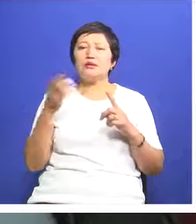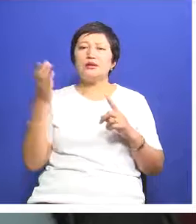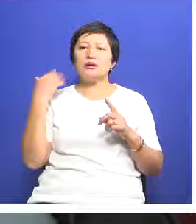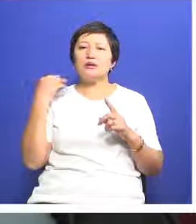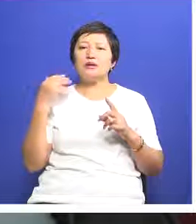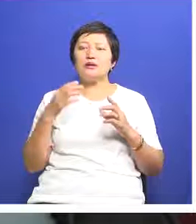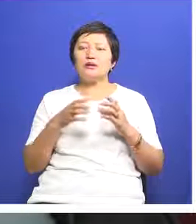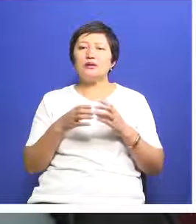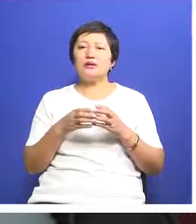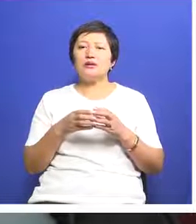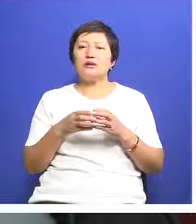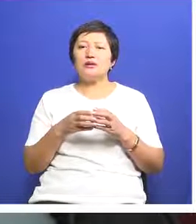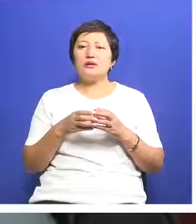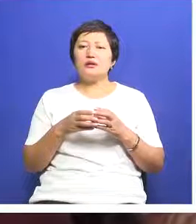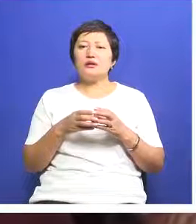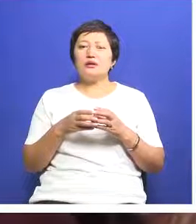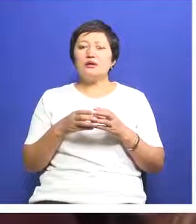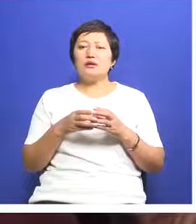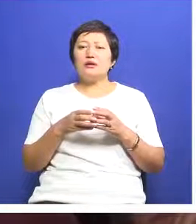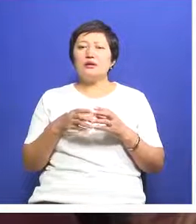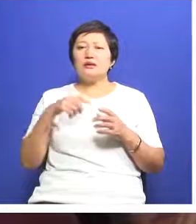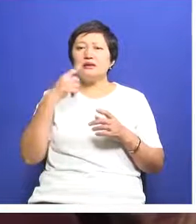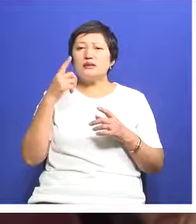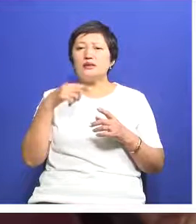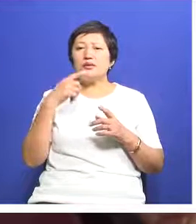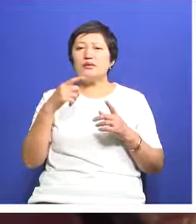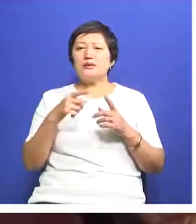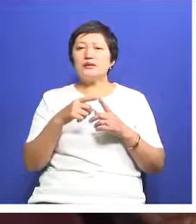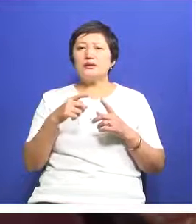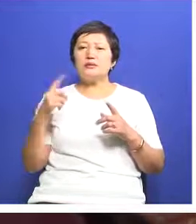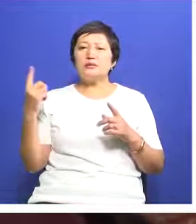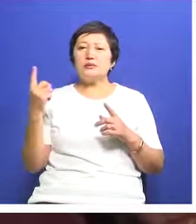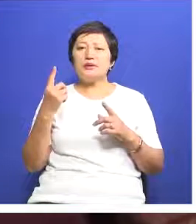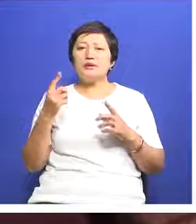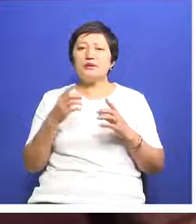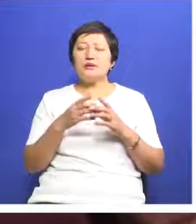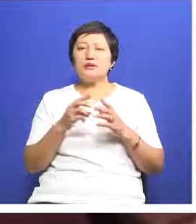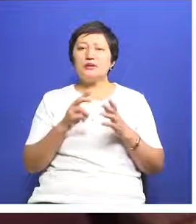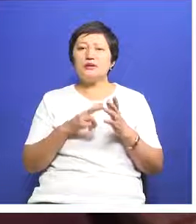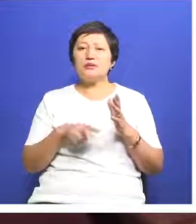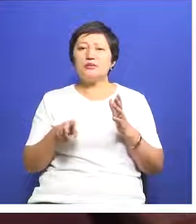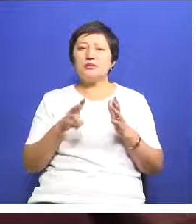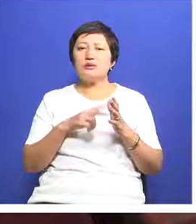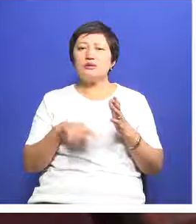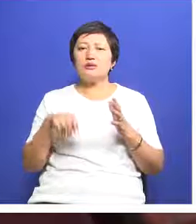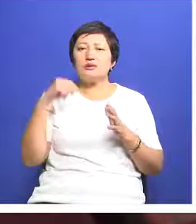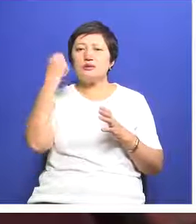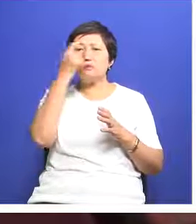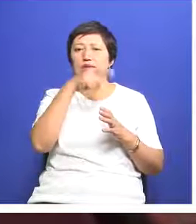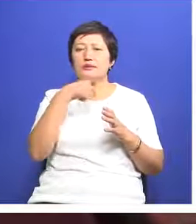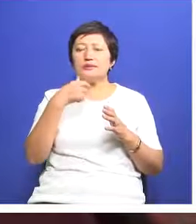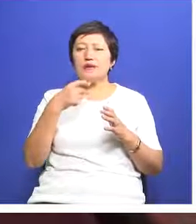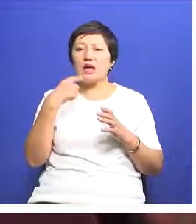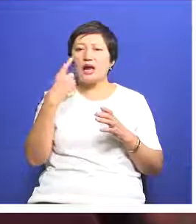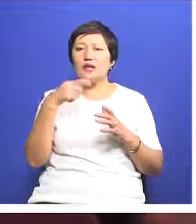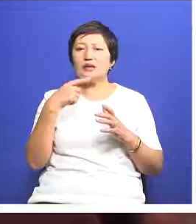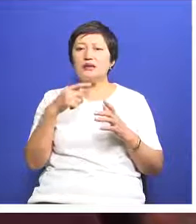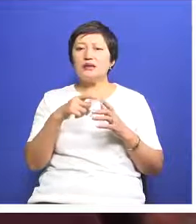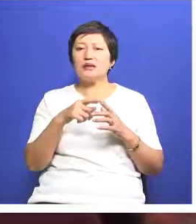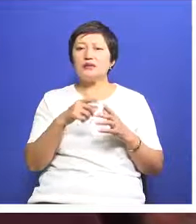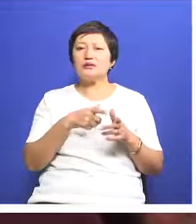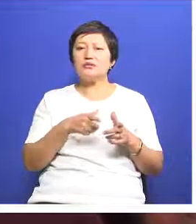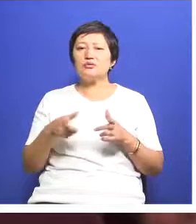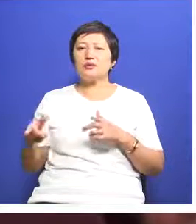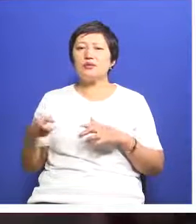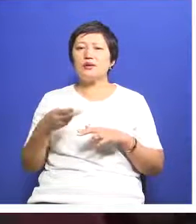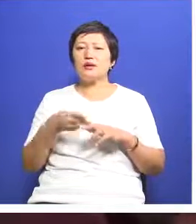үш сұрақ сізге өтініш қылдым. Біріншісі 24-25 жылға қалды дедіңіз жобаға.